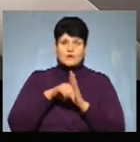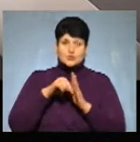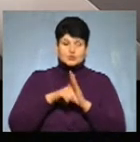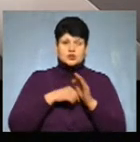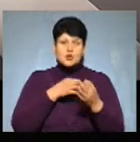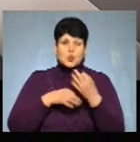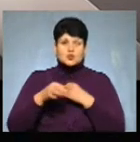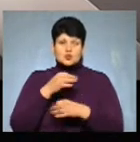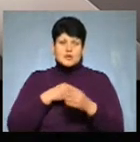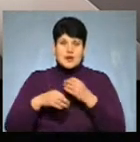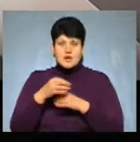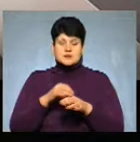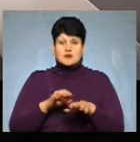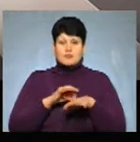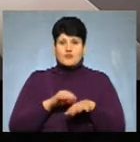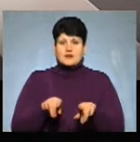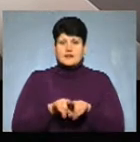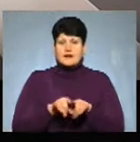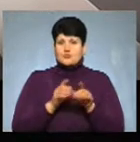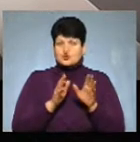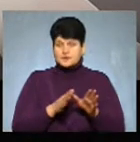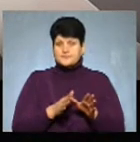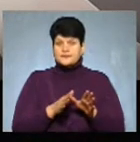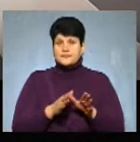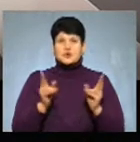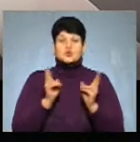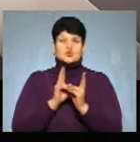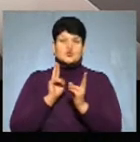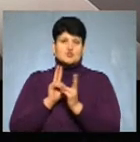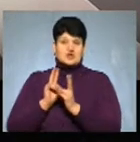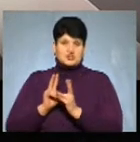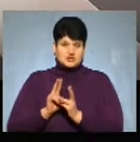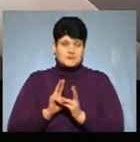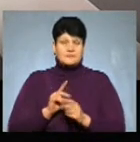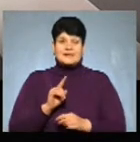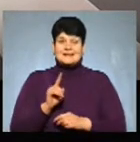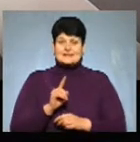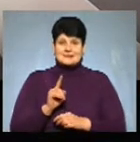внутрішні консультації, проводять також зустрічі з